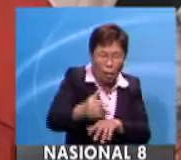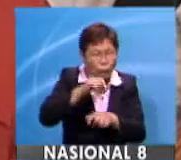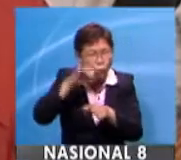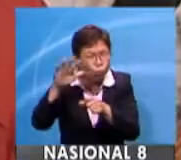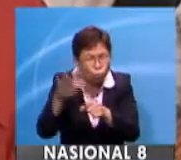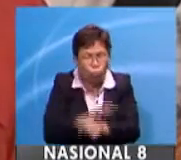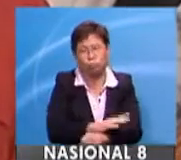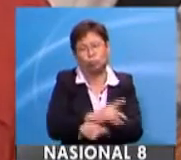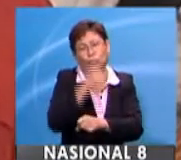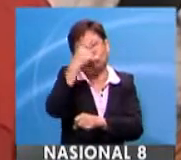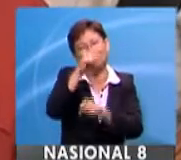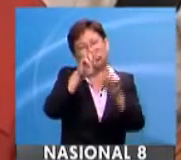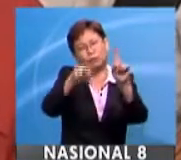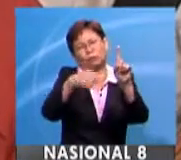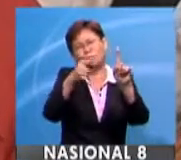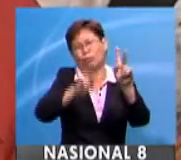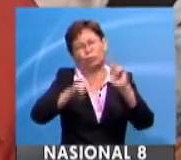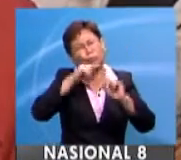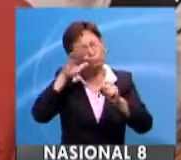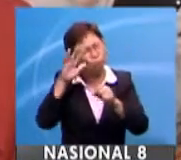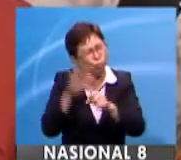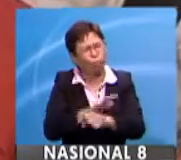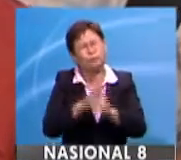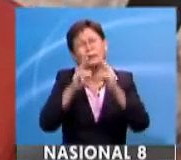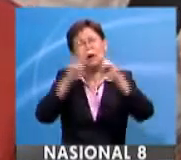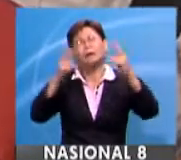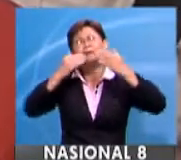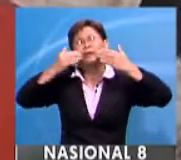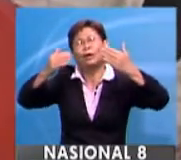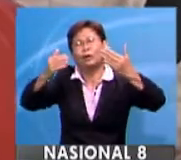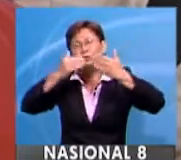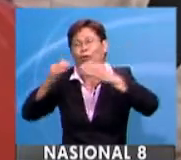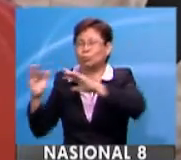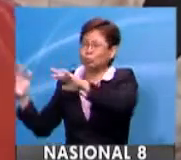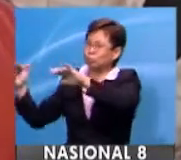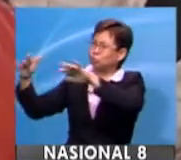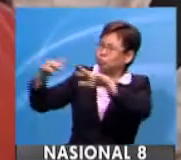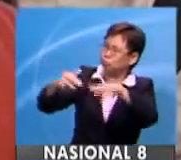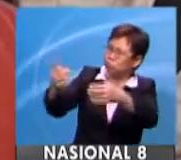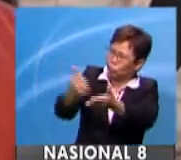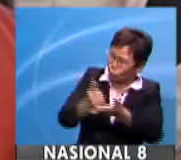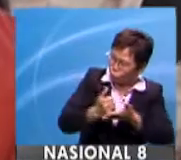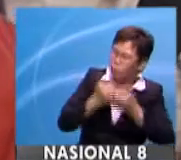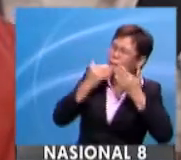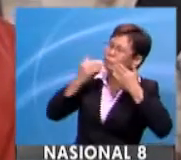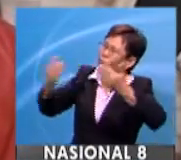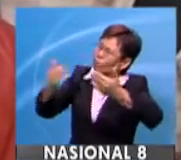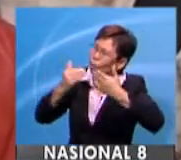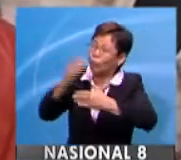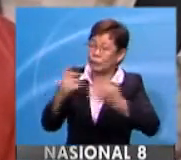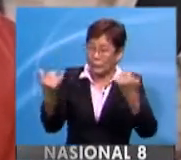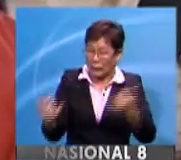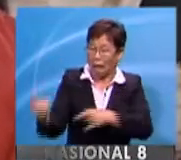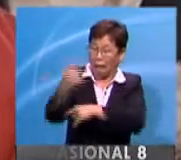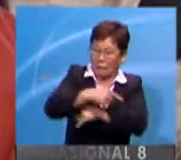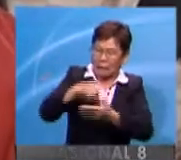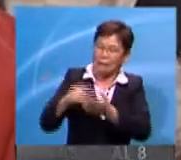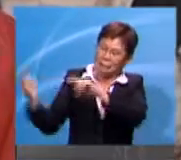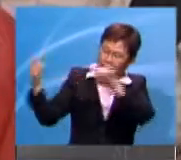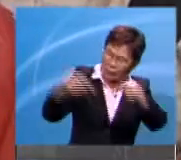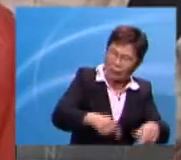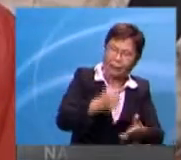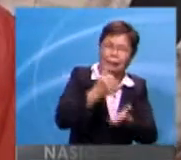mencukupi untuk 1000 orang jadi k sangat bersyukur dengan kedatangan mereka dan hari ini mereka datang pula ini